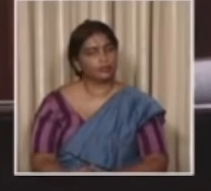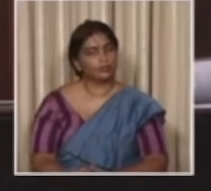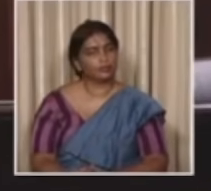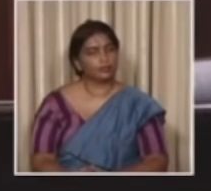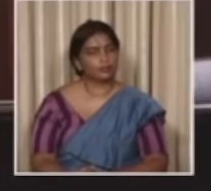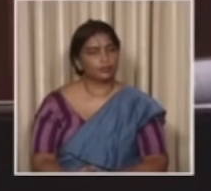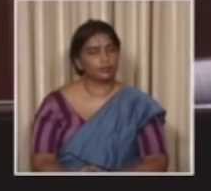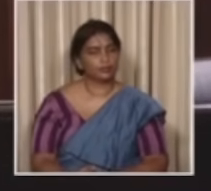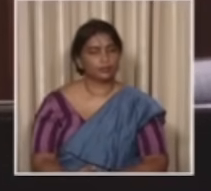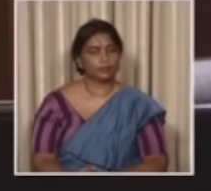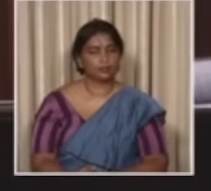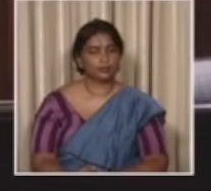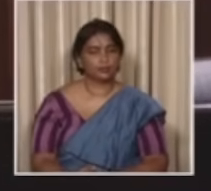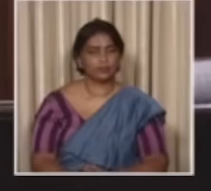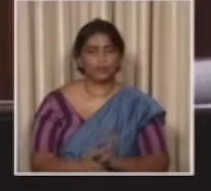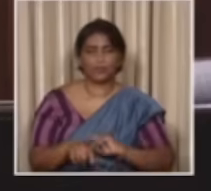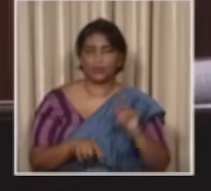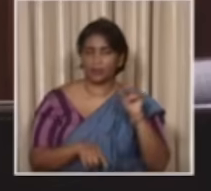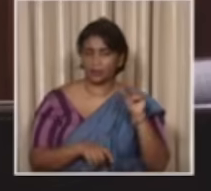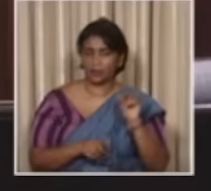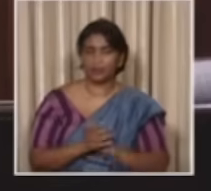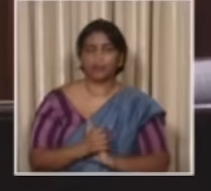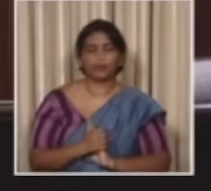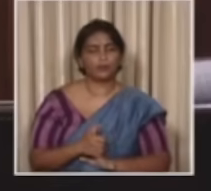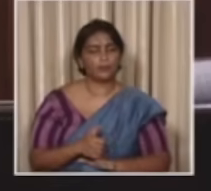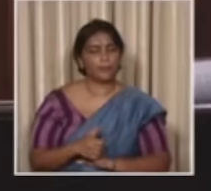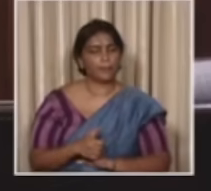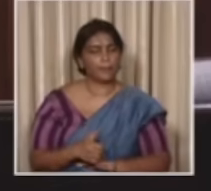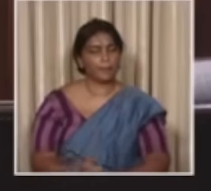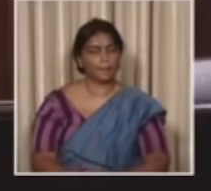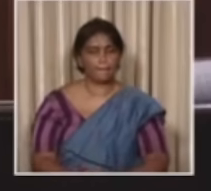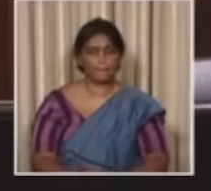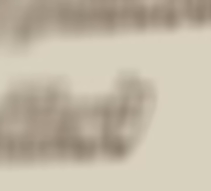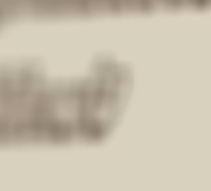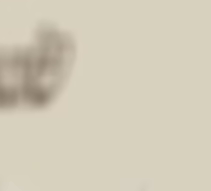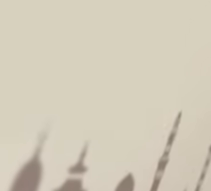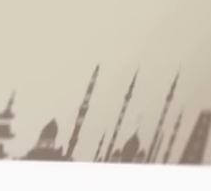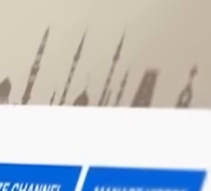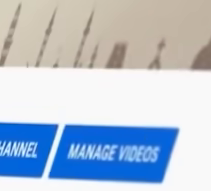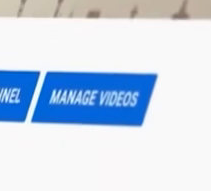சபைக்கு தலைமை தாங்கும் உறுப்பினர்களுக்கு முதற்கண் வணக்கம்.